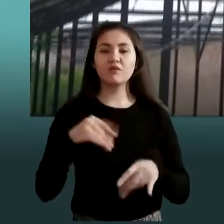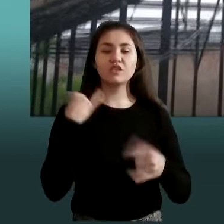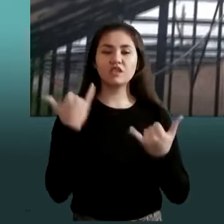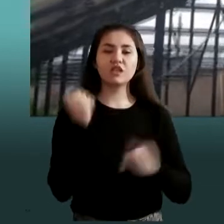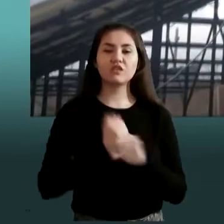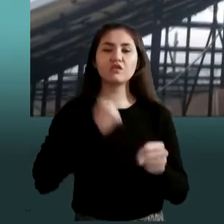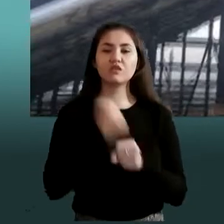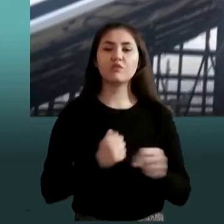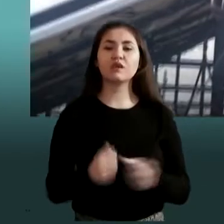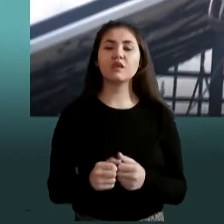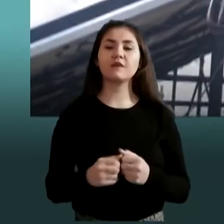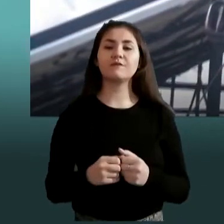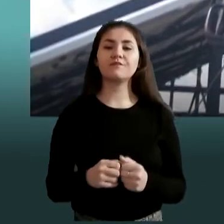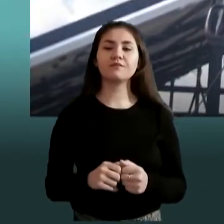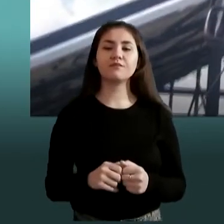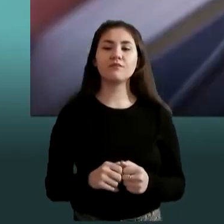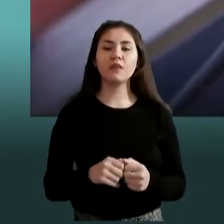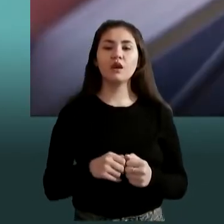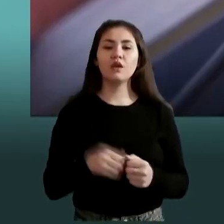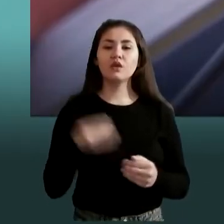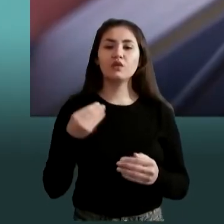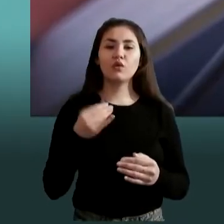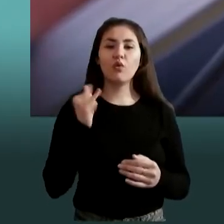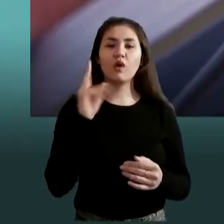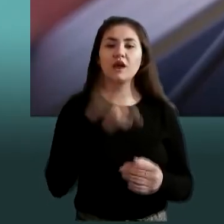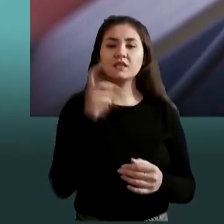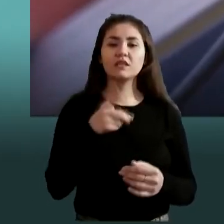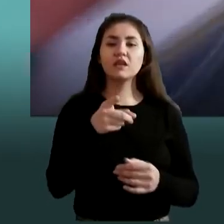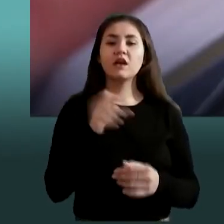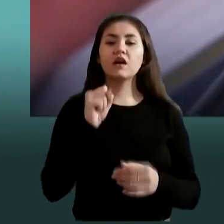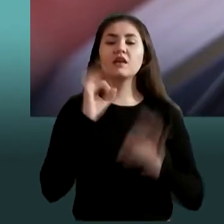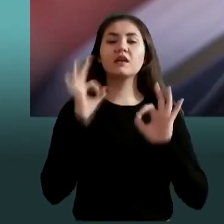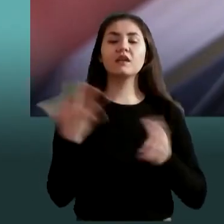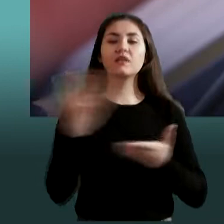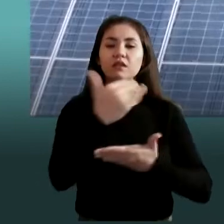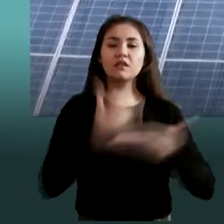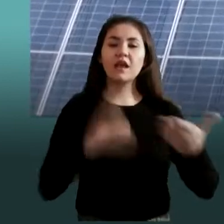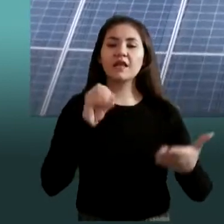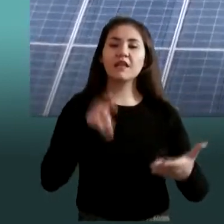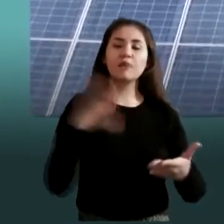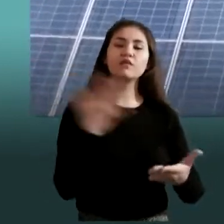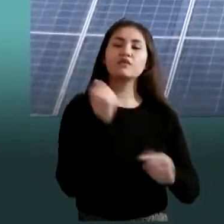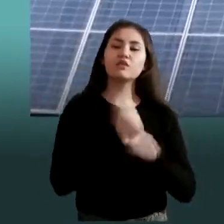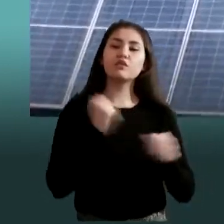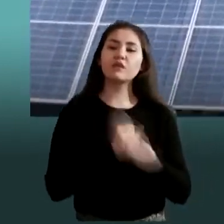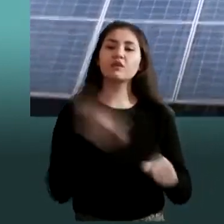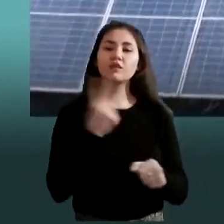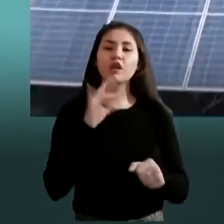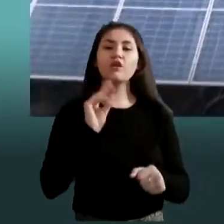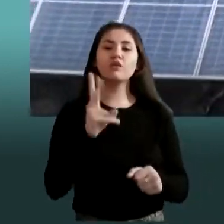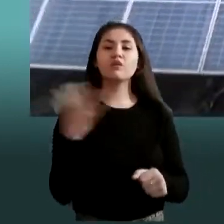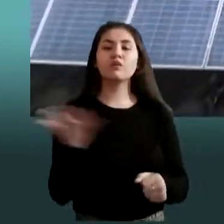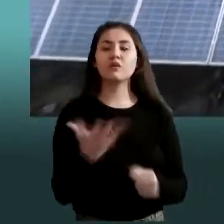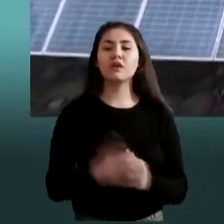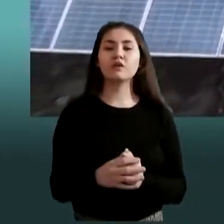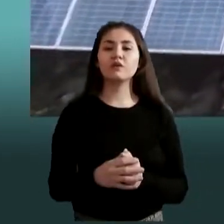таку дороговказ, алгоритм дій, що на якому етапі потрібно зробити і в кого